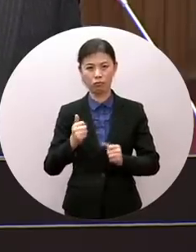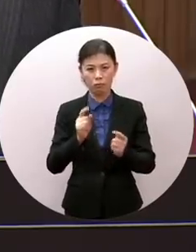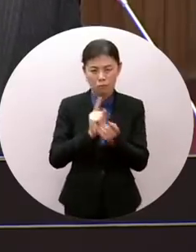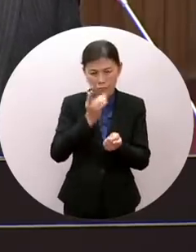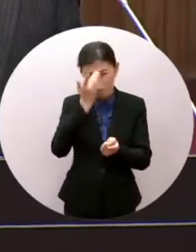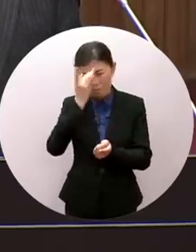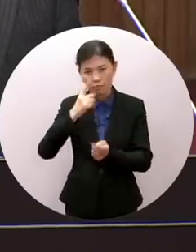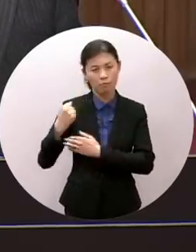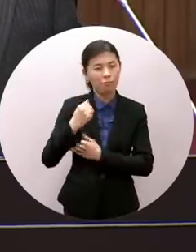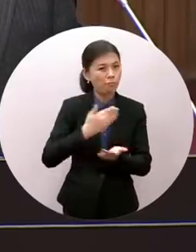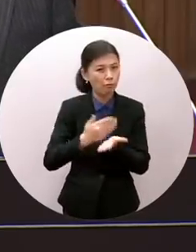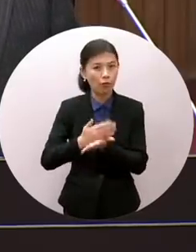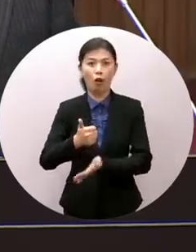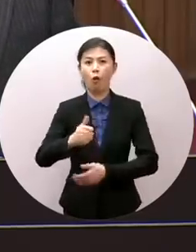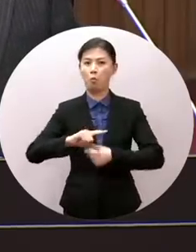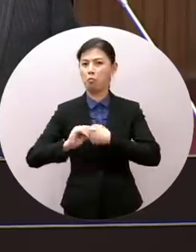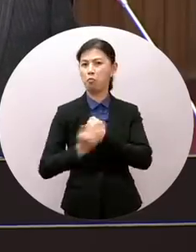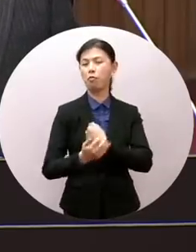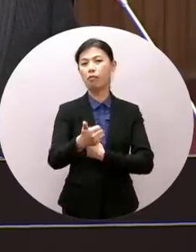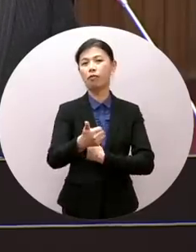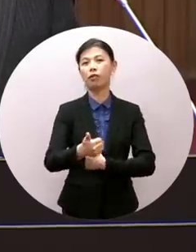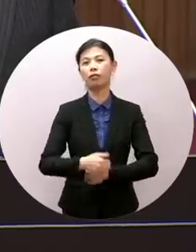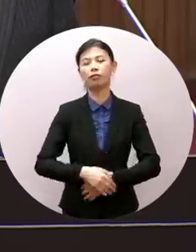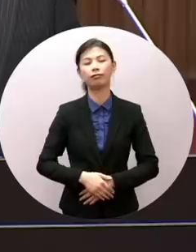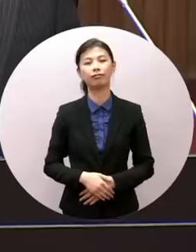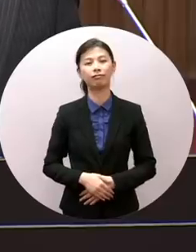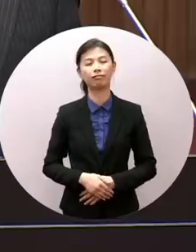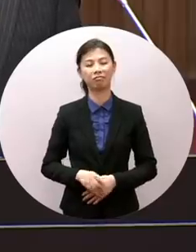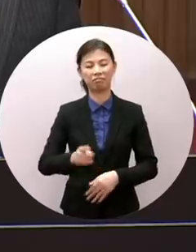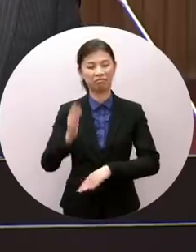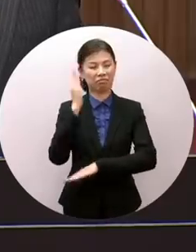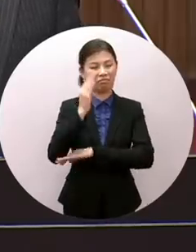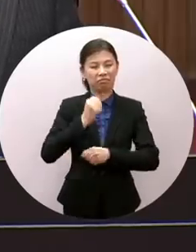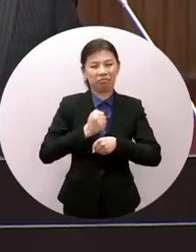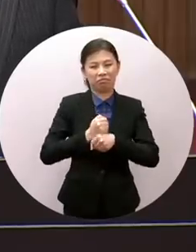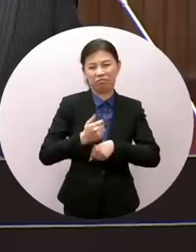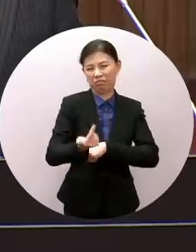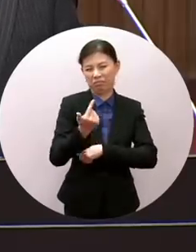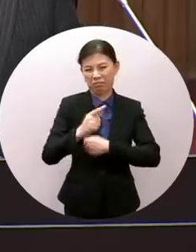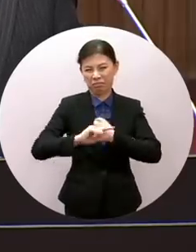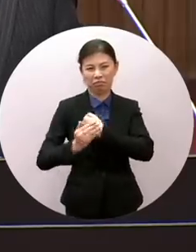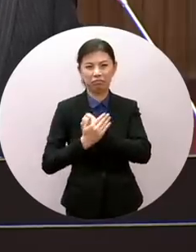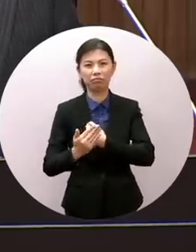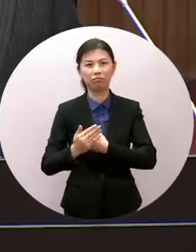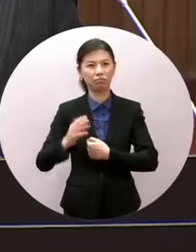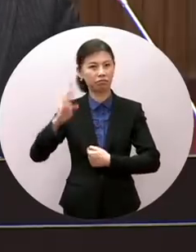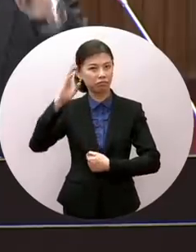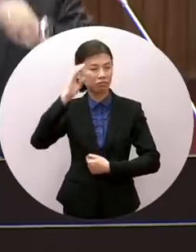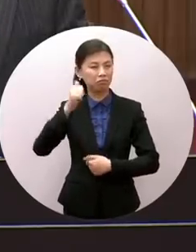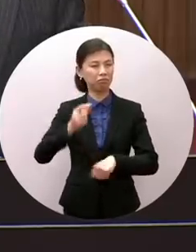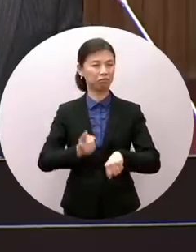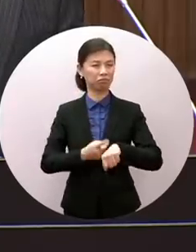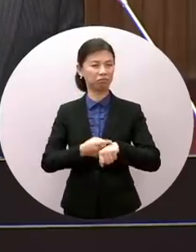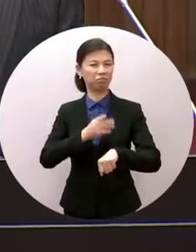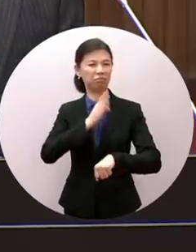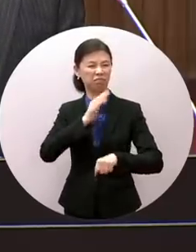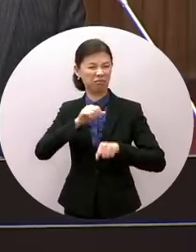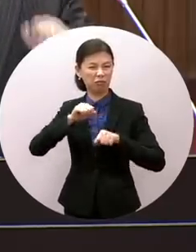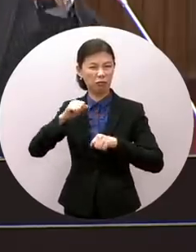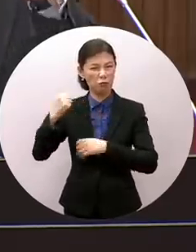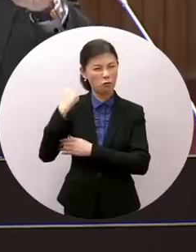题、解决问题，非常有效率。这就是非常有效率的政府，那非常苏贞昌。那今天我要提的